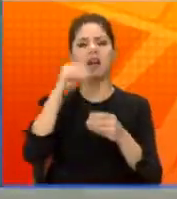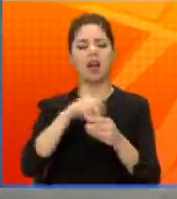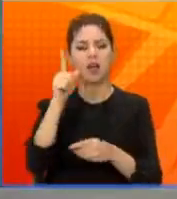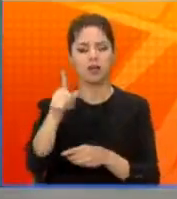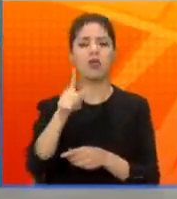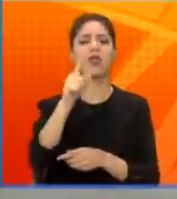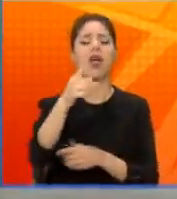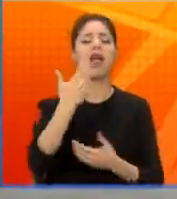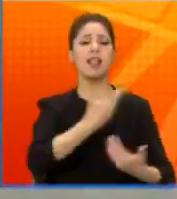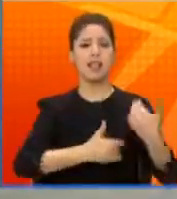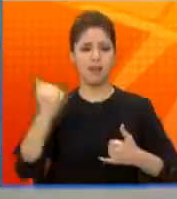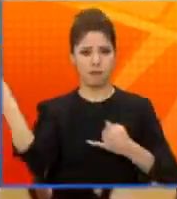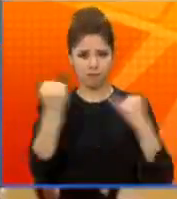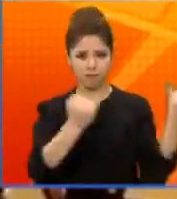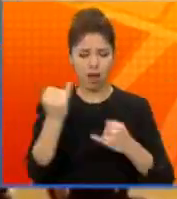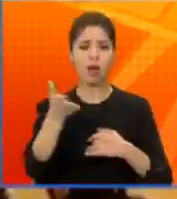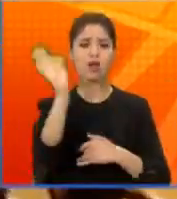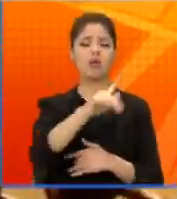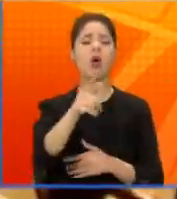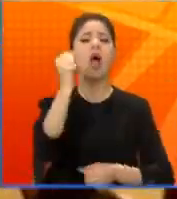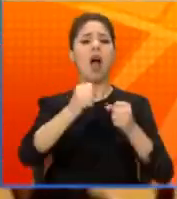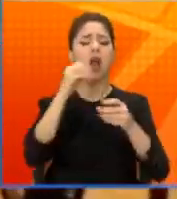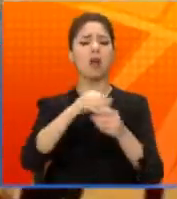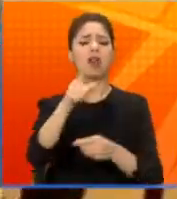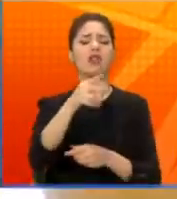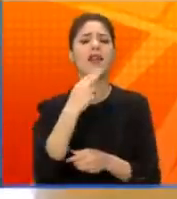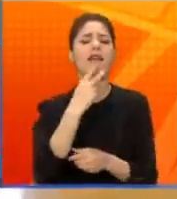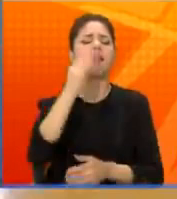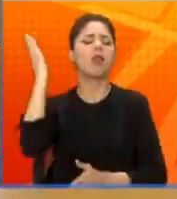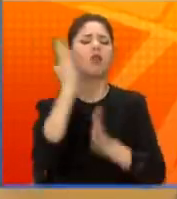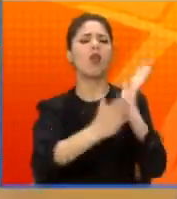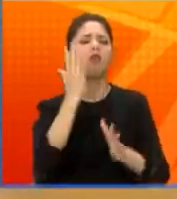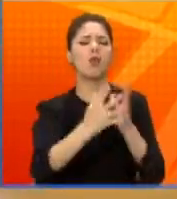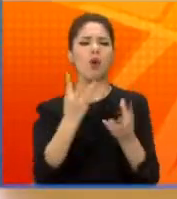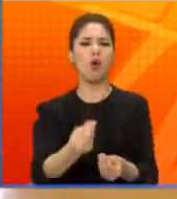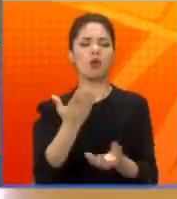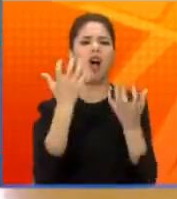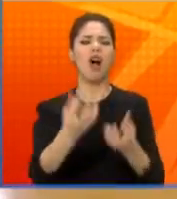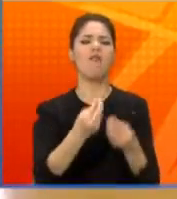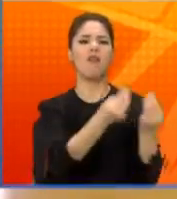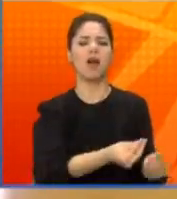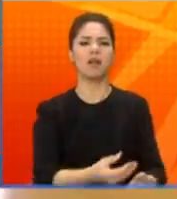Sevgilisiyle tartışan adam genç kadına arabanın içinde defalarca şiddet uyguladı.